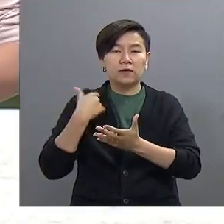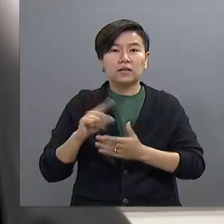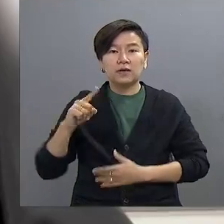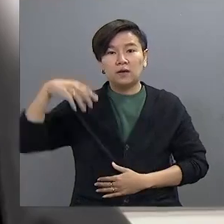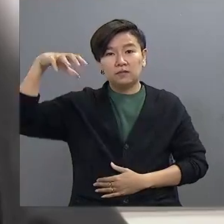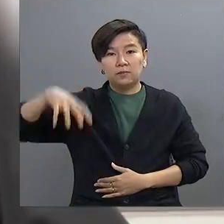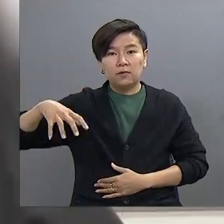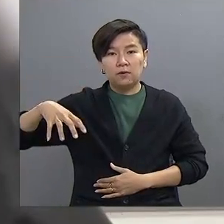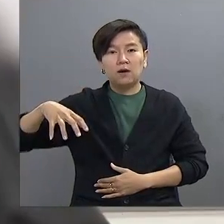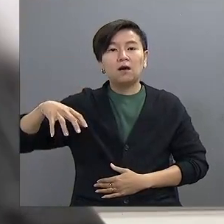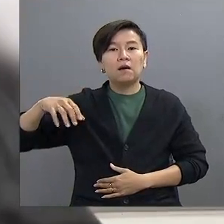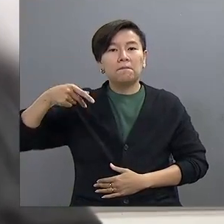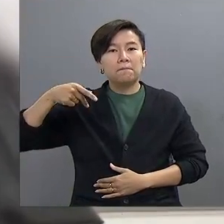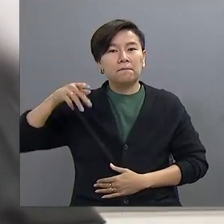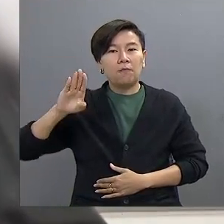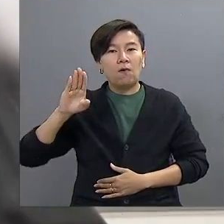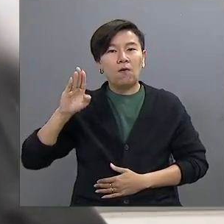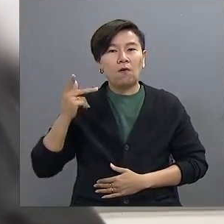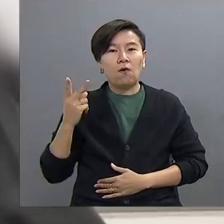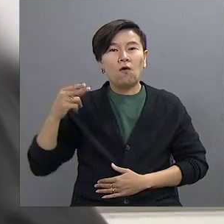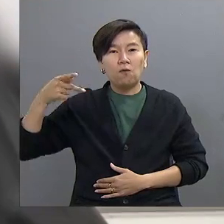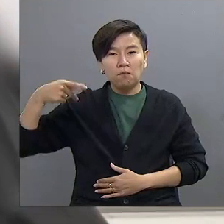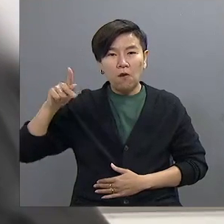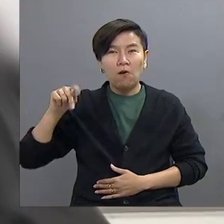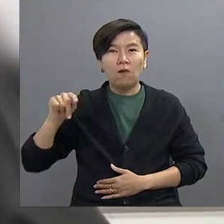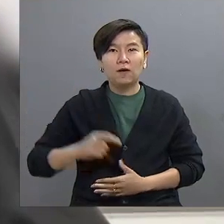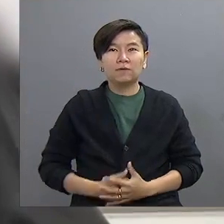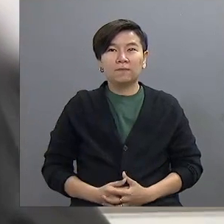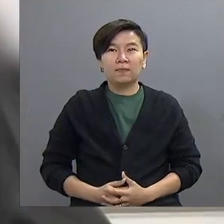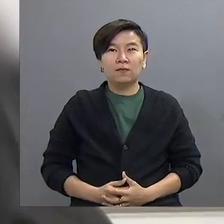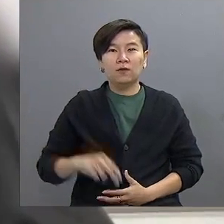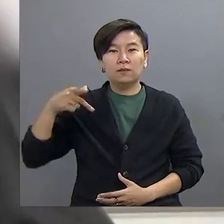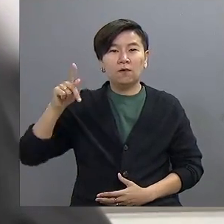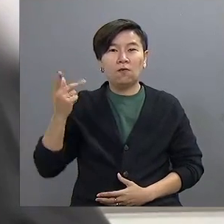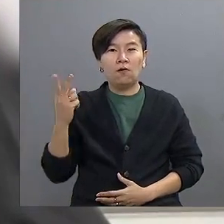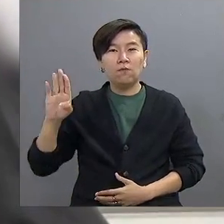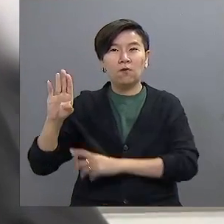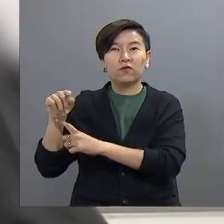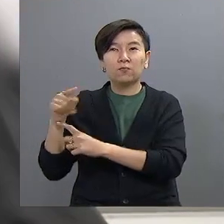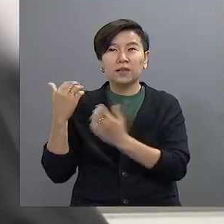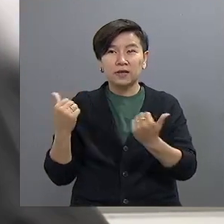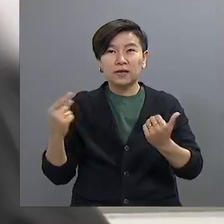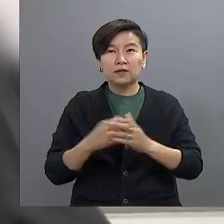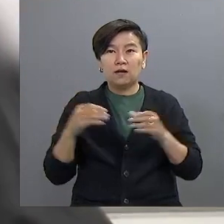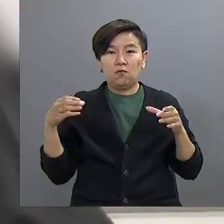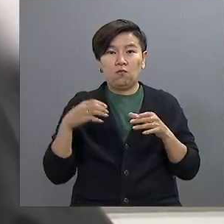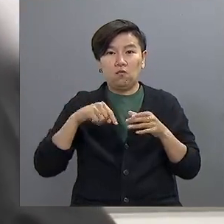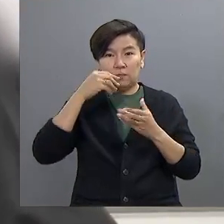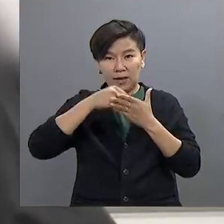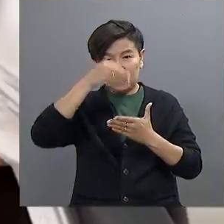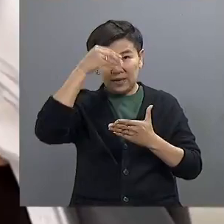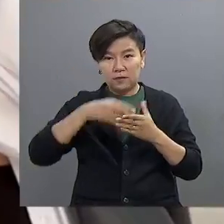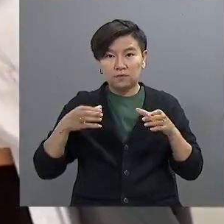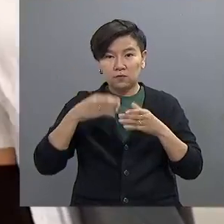ค่ะคุณผู้ชมคะนี่เป็นนักศึกษาบางส่วนค่ะที่เข้ามาร้องทุกข์